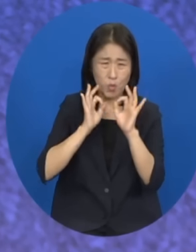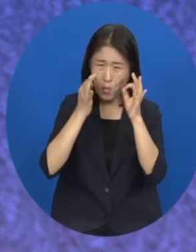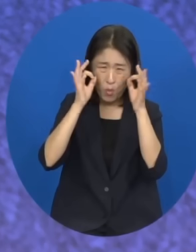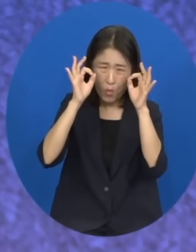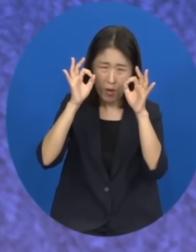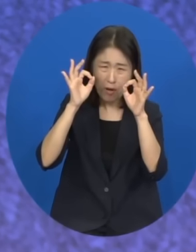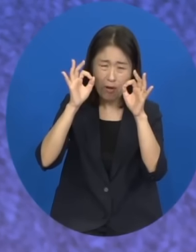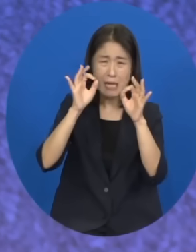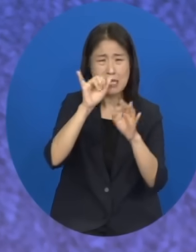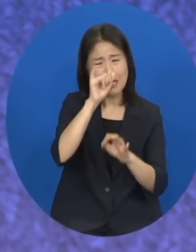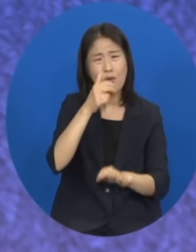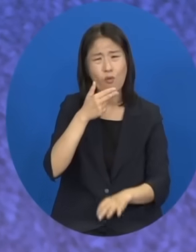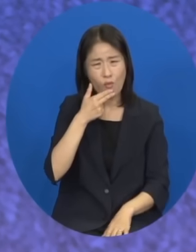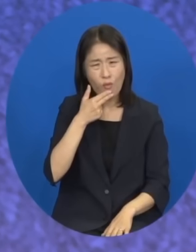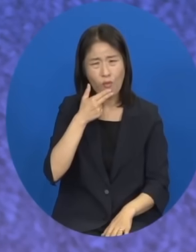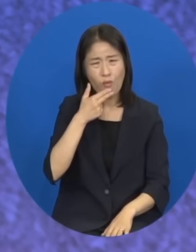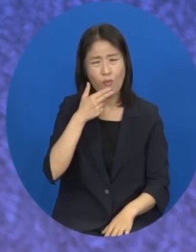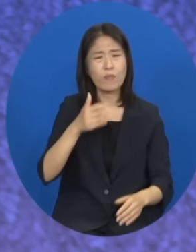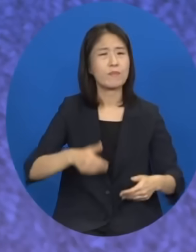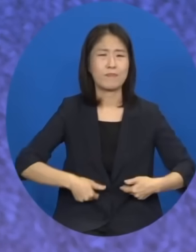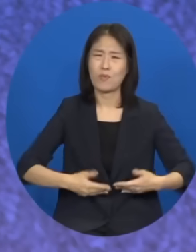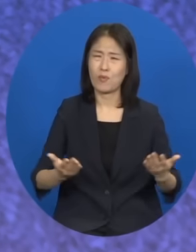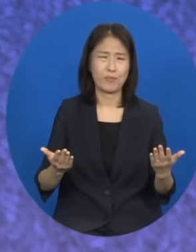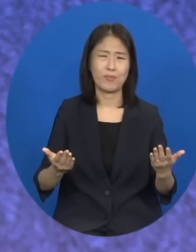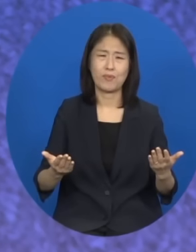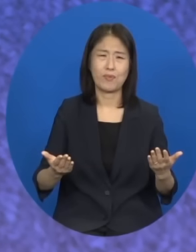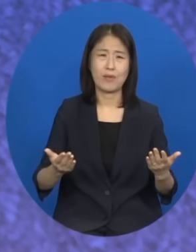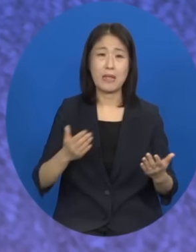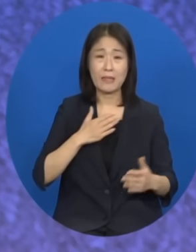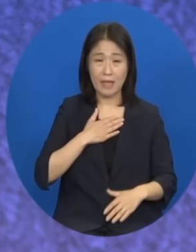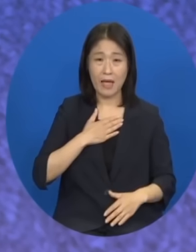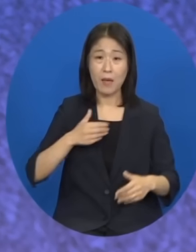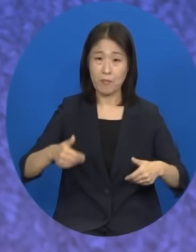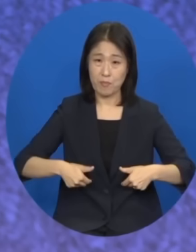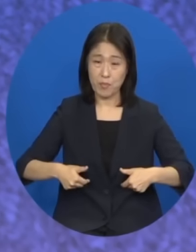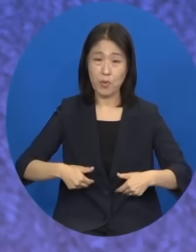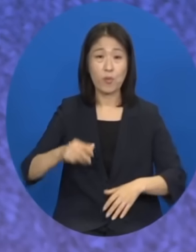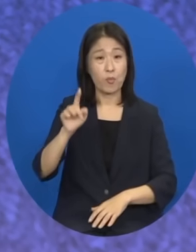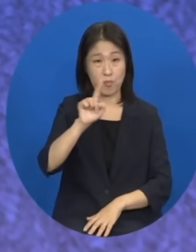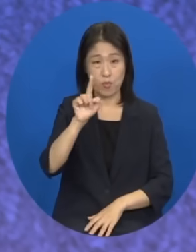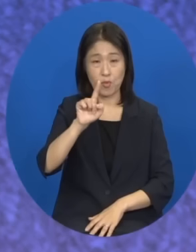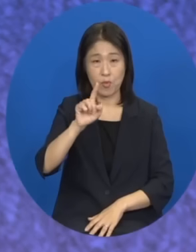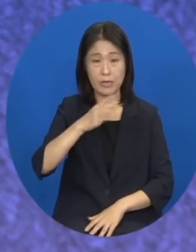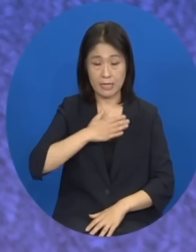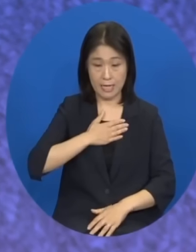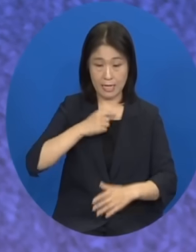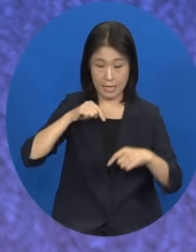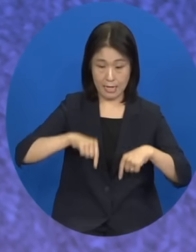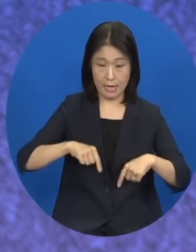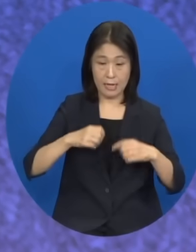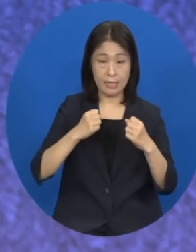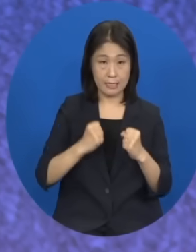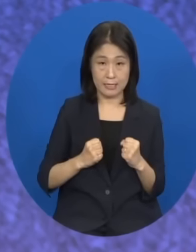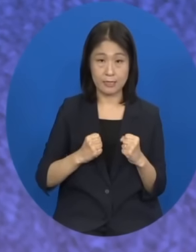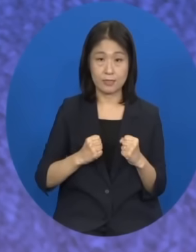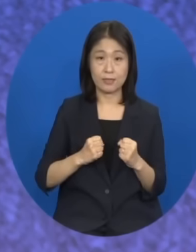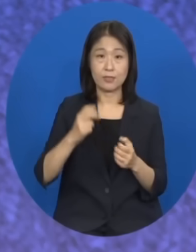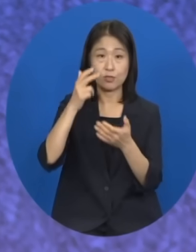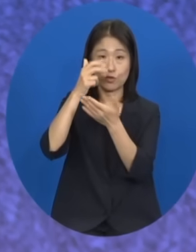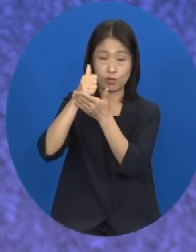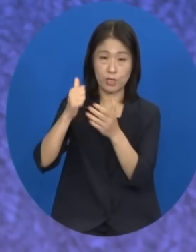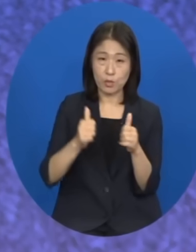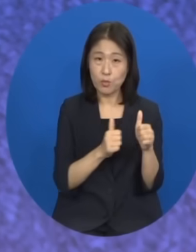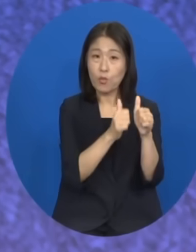못하냐에 달려있는 게 아니라는 거예요. 우리가 할 일은 우리 안에 계셔서 우리로 주님과 동행할